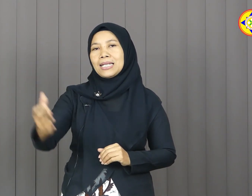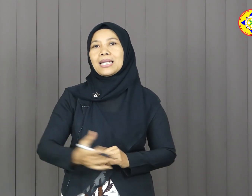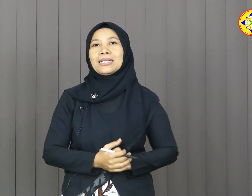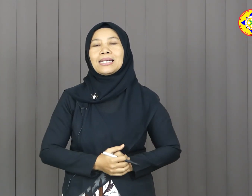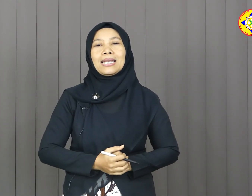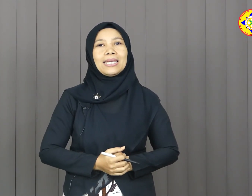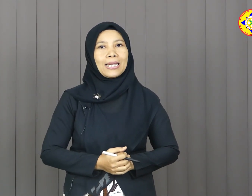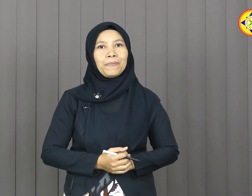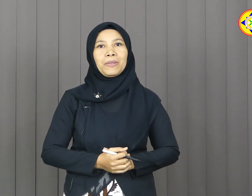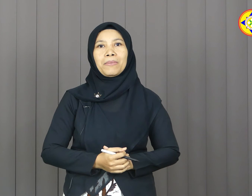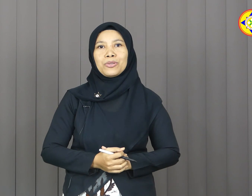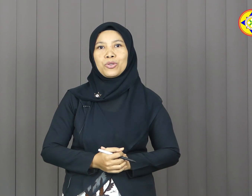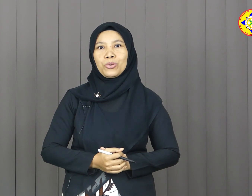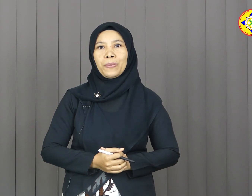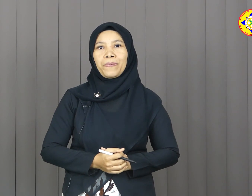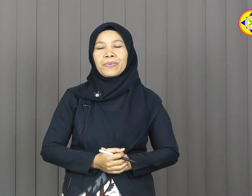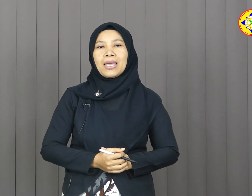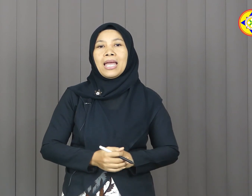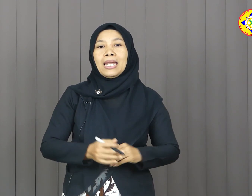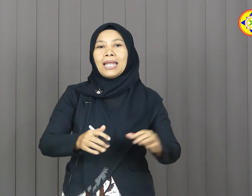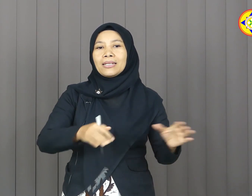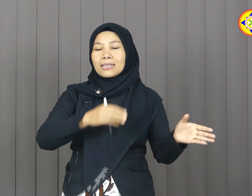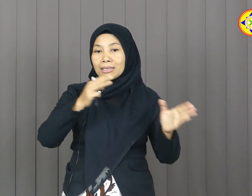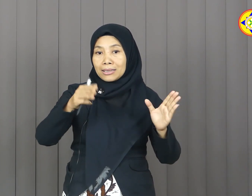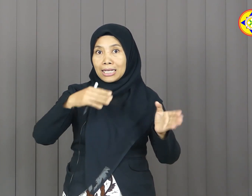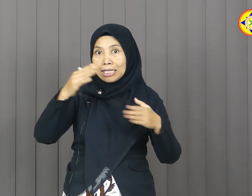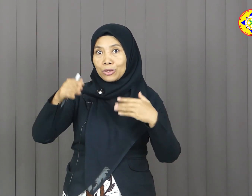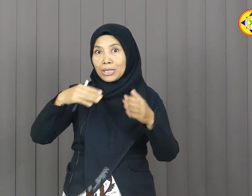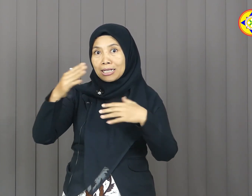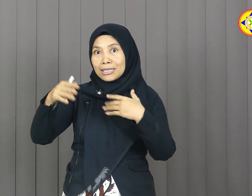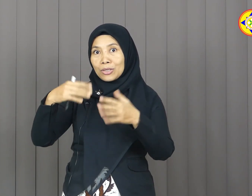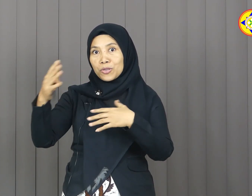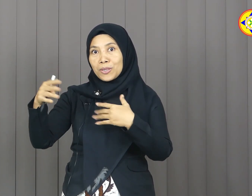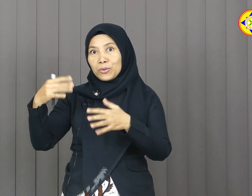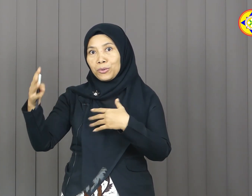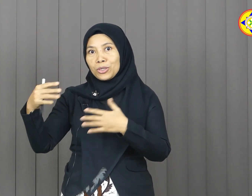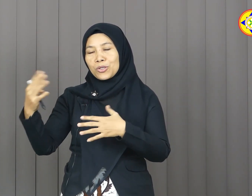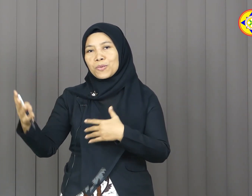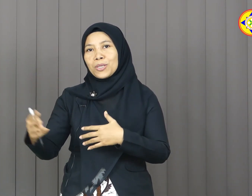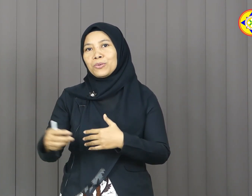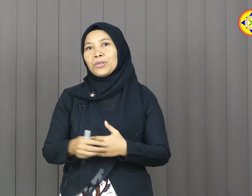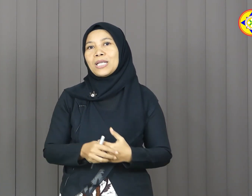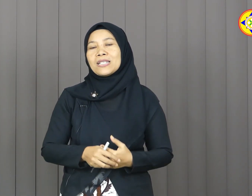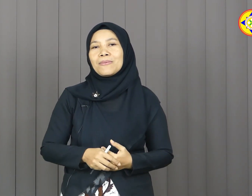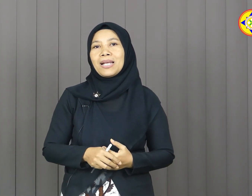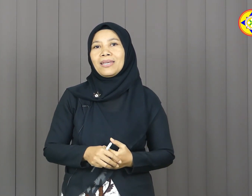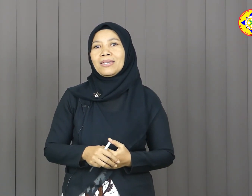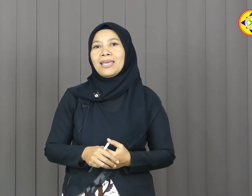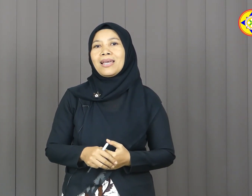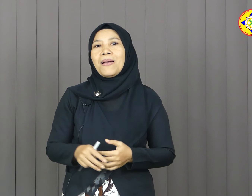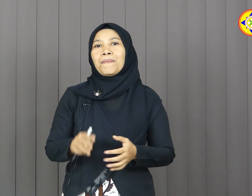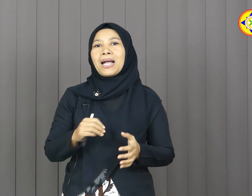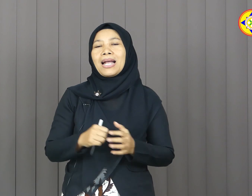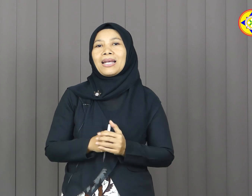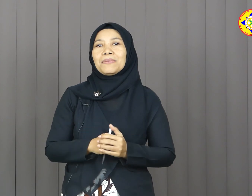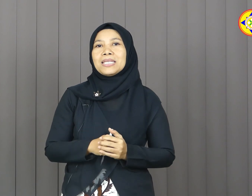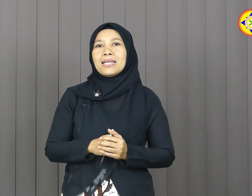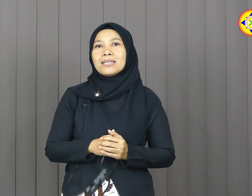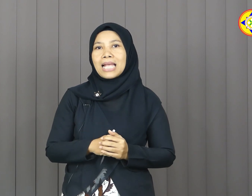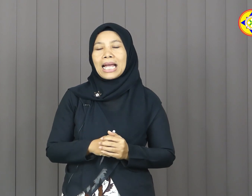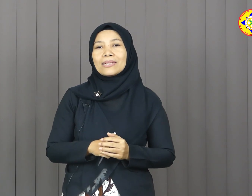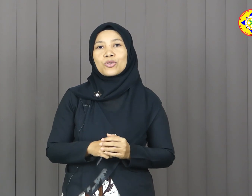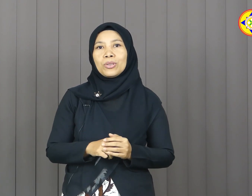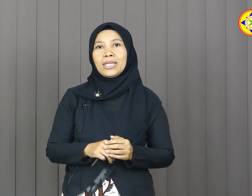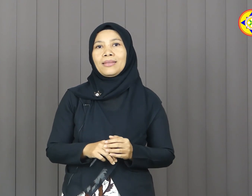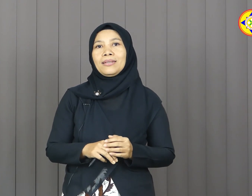kepada negara-negara yang lebih maju. Dan itu karena terus menumpuk dan sebagainya, maka akan